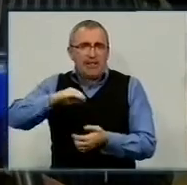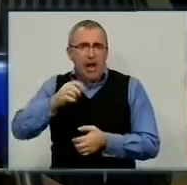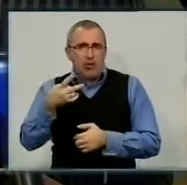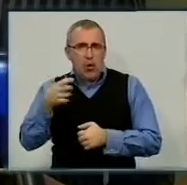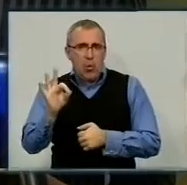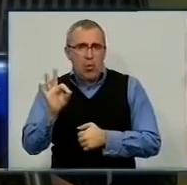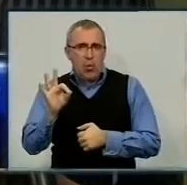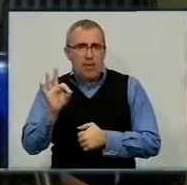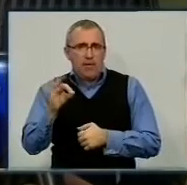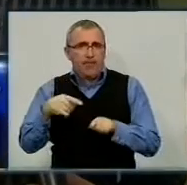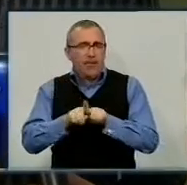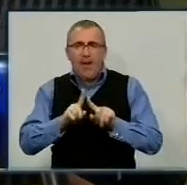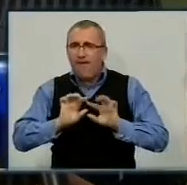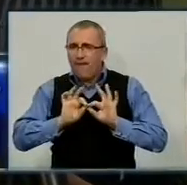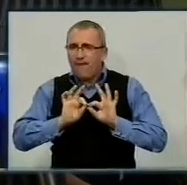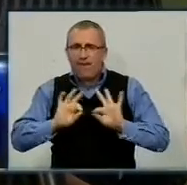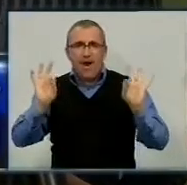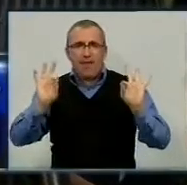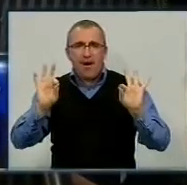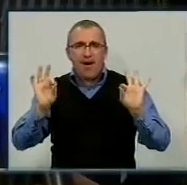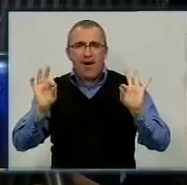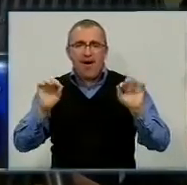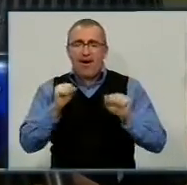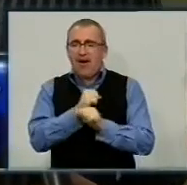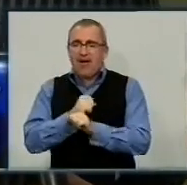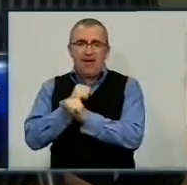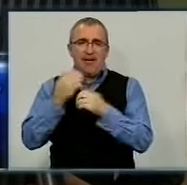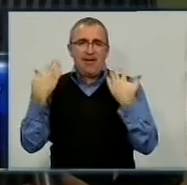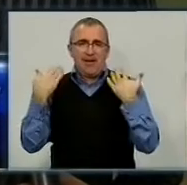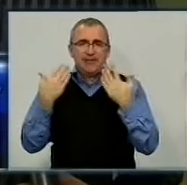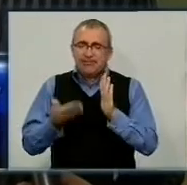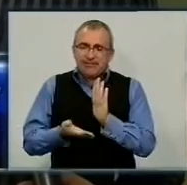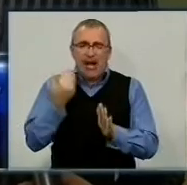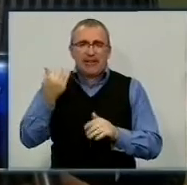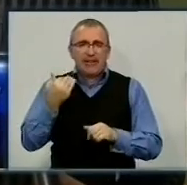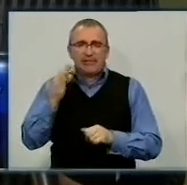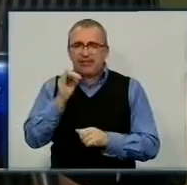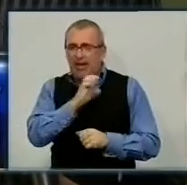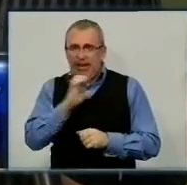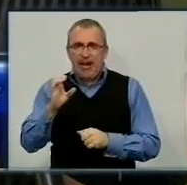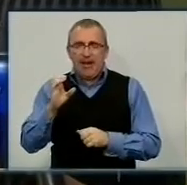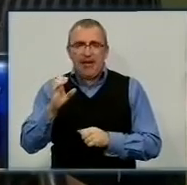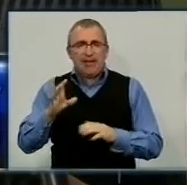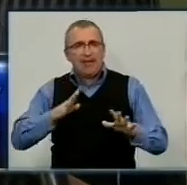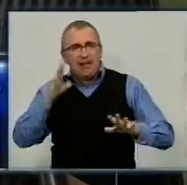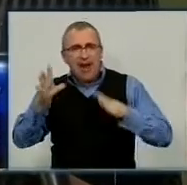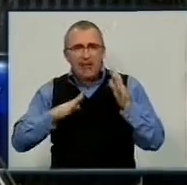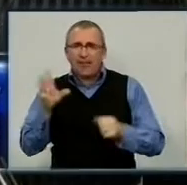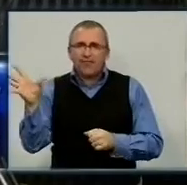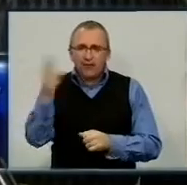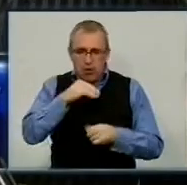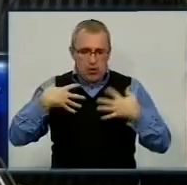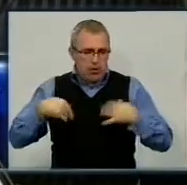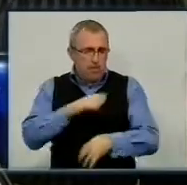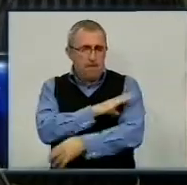это Великолепная разгрузка великолепное снятие стрессов это Прекрасная тренировка всех абсолютно с